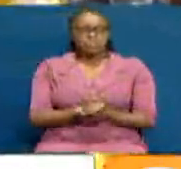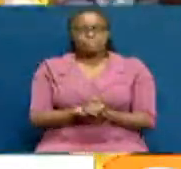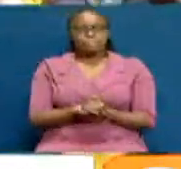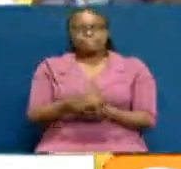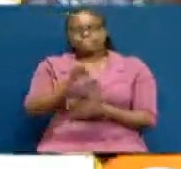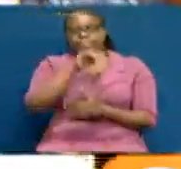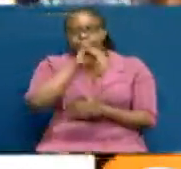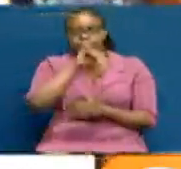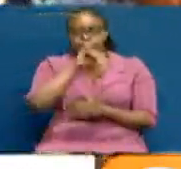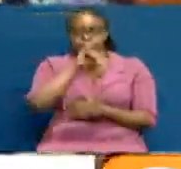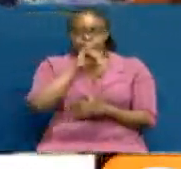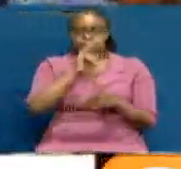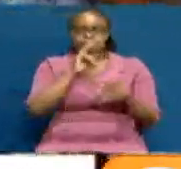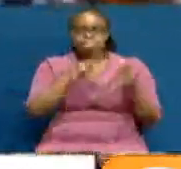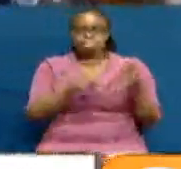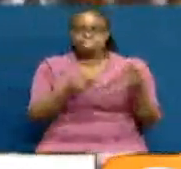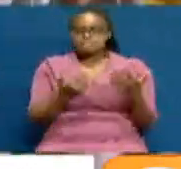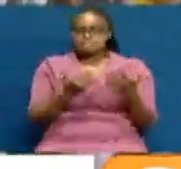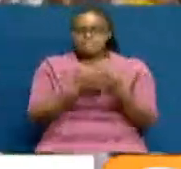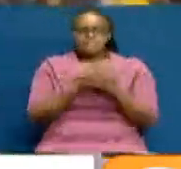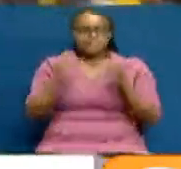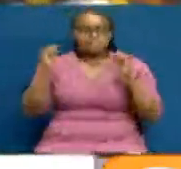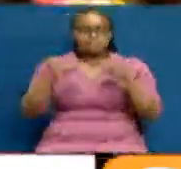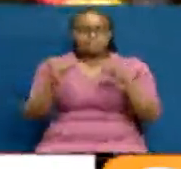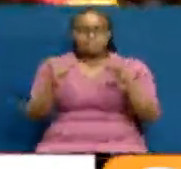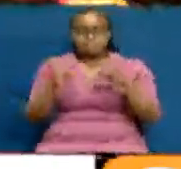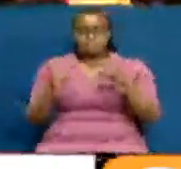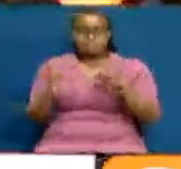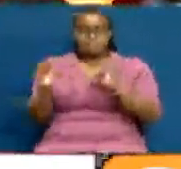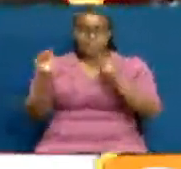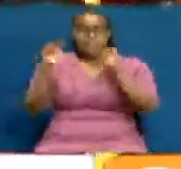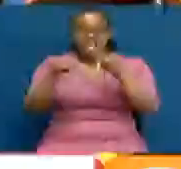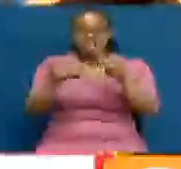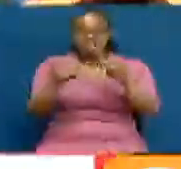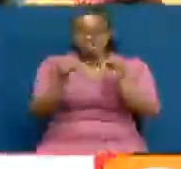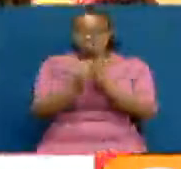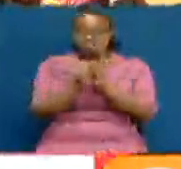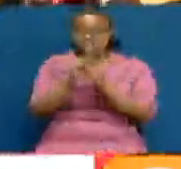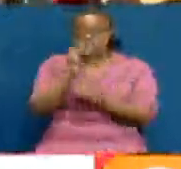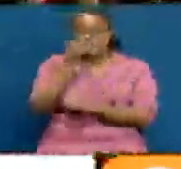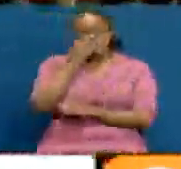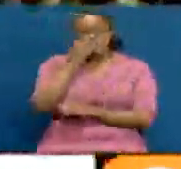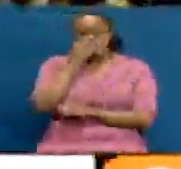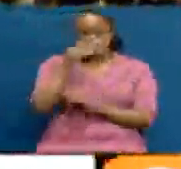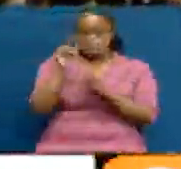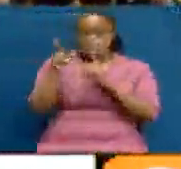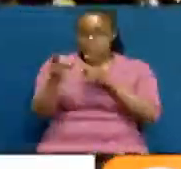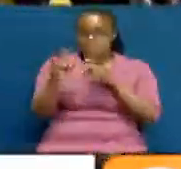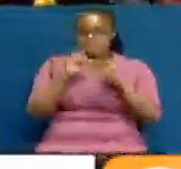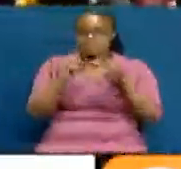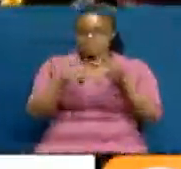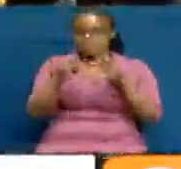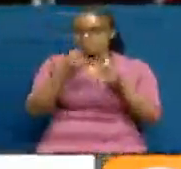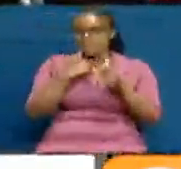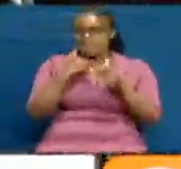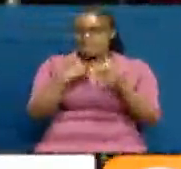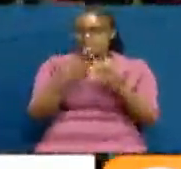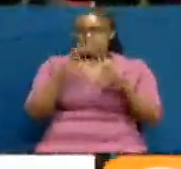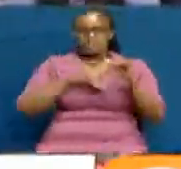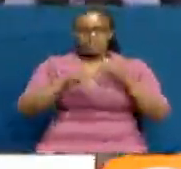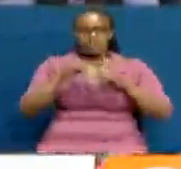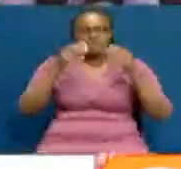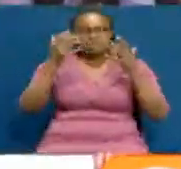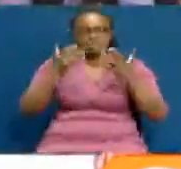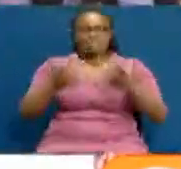Odinga stood his ground and dismissed any possibility of sharing a podium with Ruto, accusing him of grand